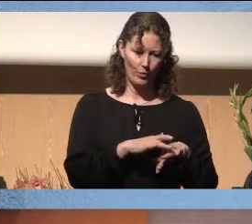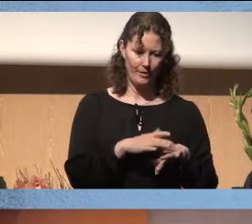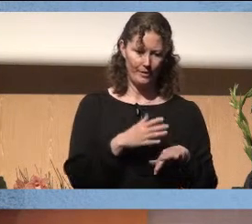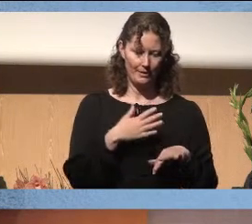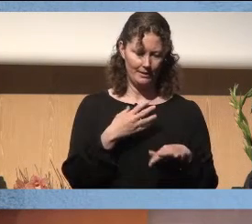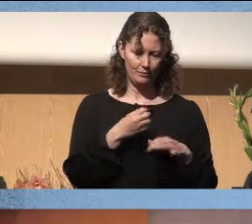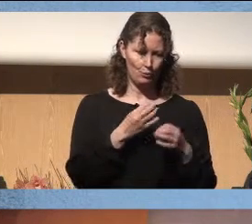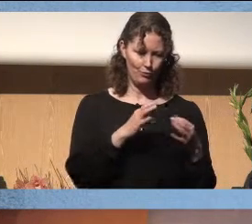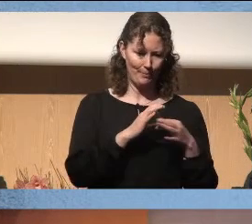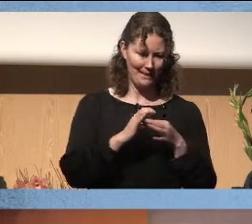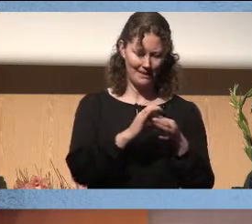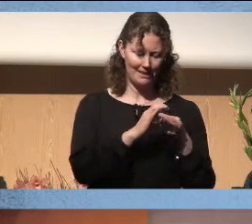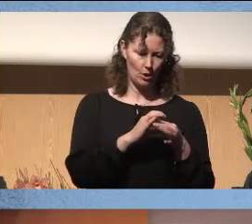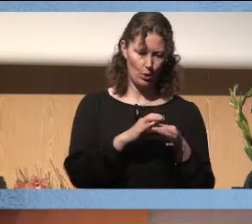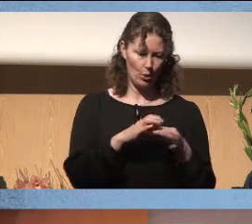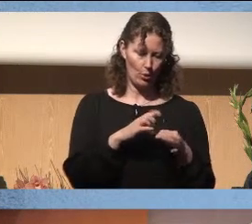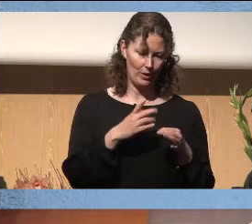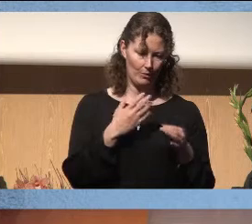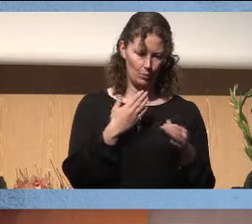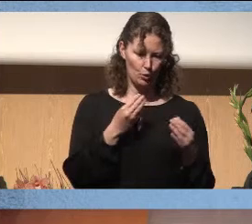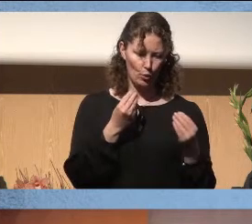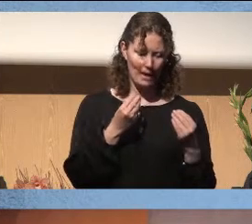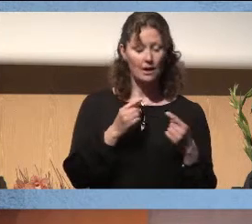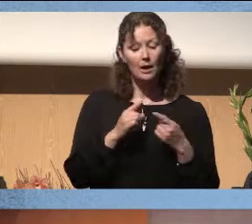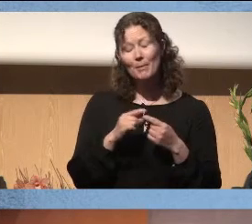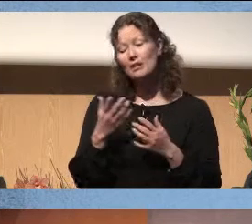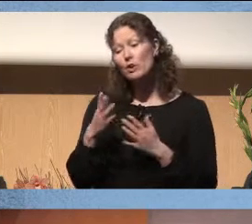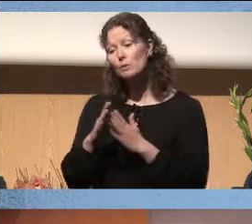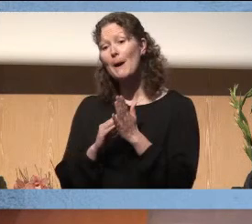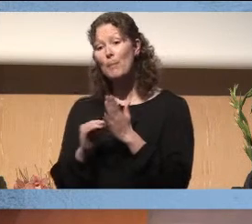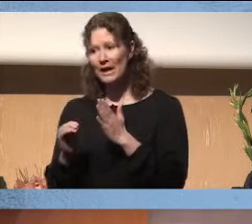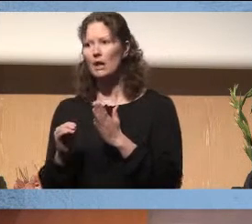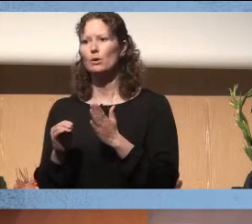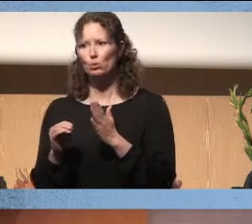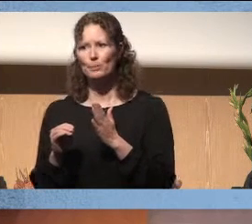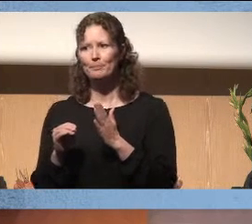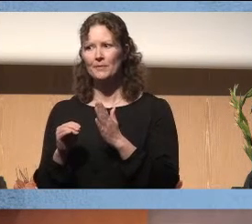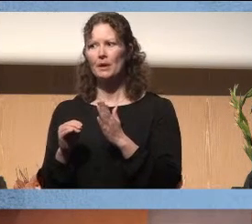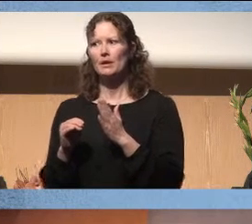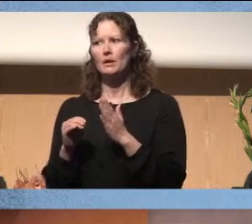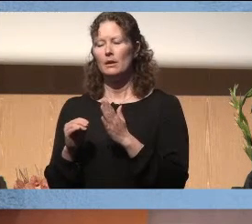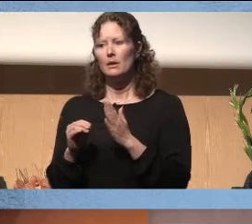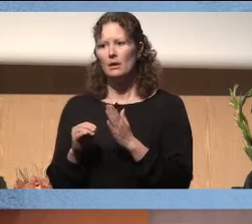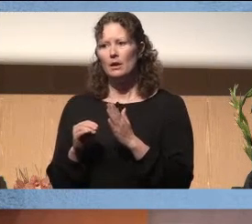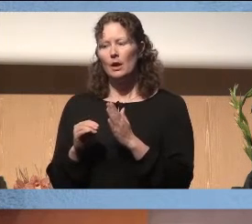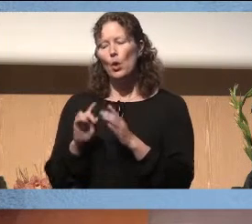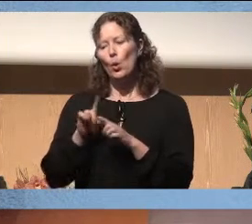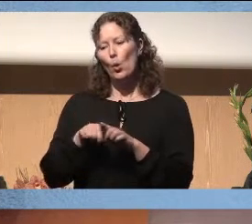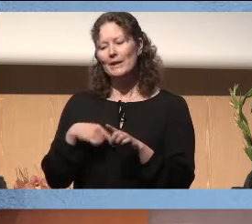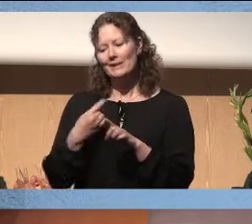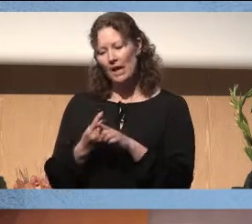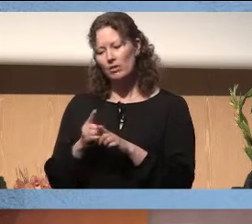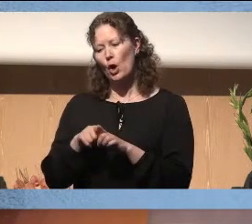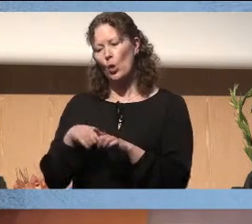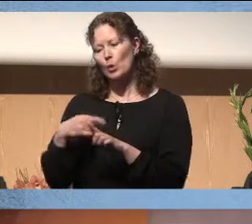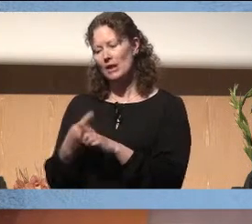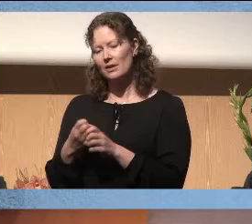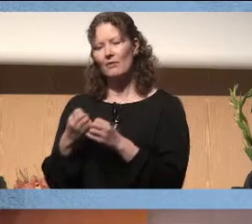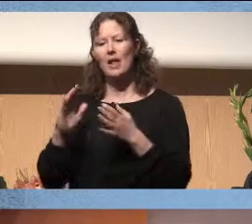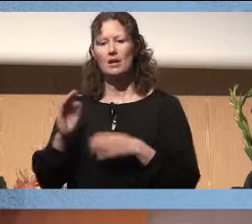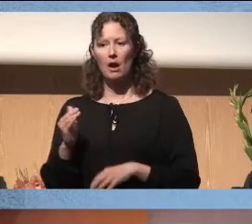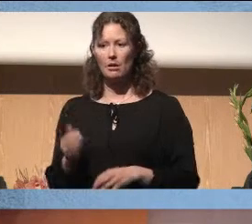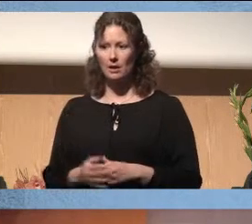som ingen rolle, bare den noenlunde solid. Men det som poenget, det å gjenta det flere ganger.